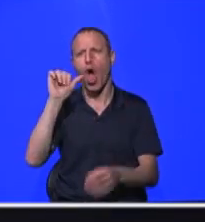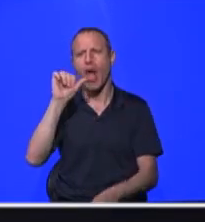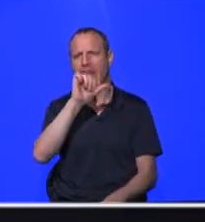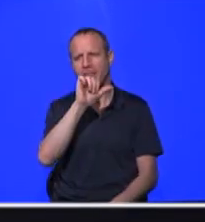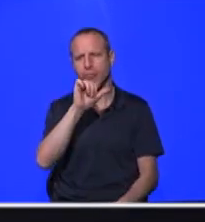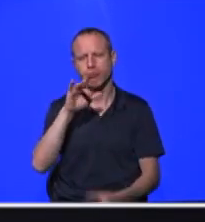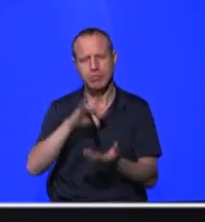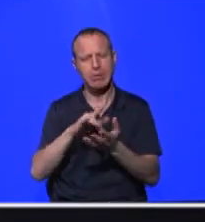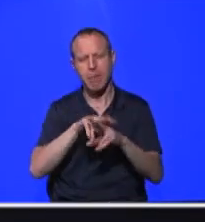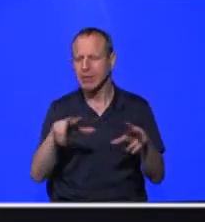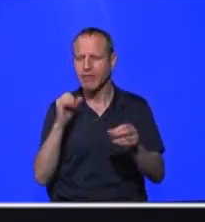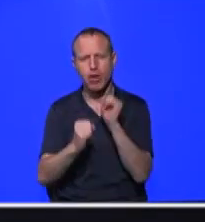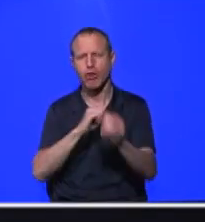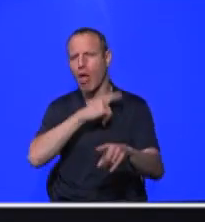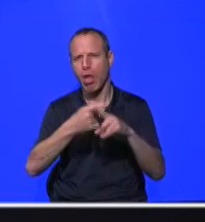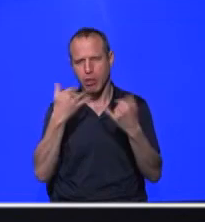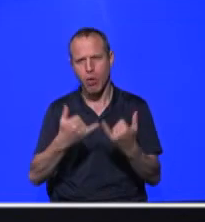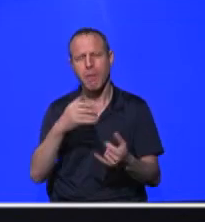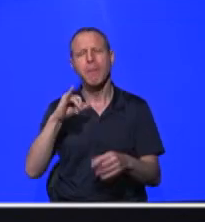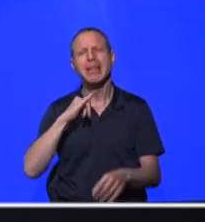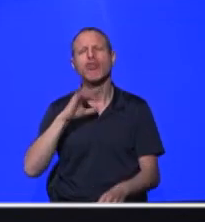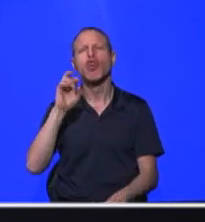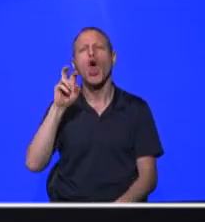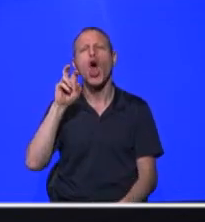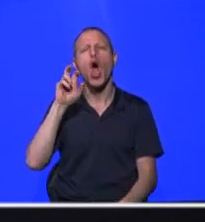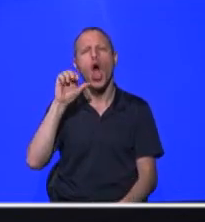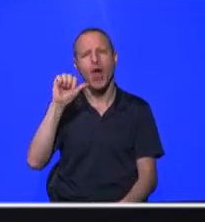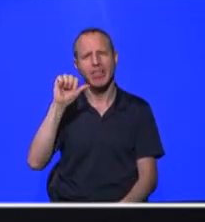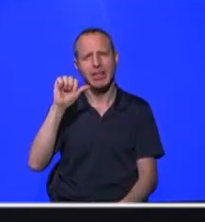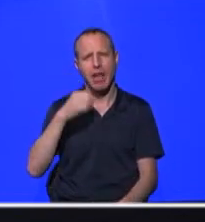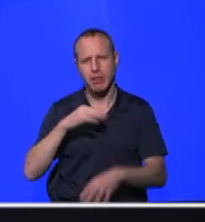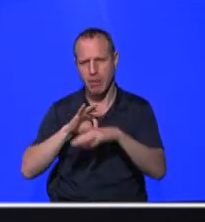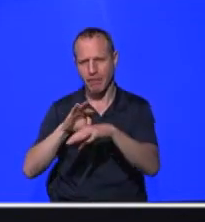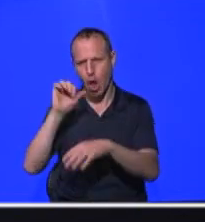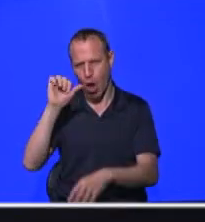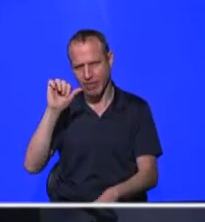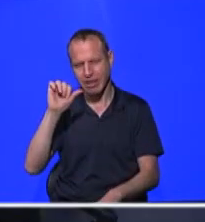היום. בעניין של אופרי, אני מלווה את אופרי, אני הכרתי את אופרי,